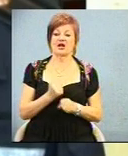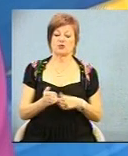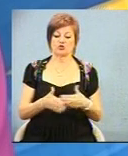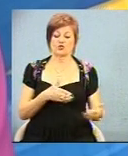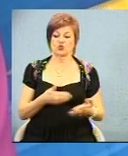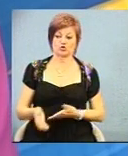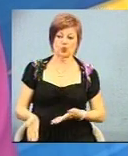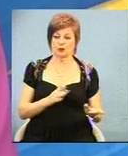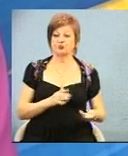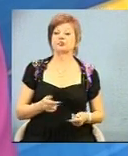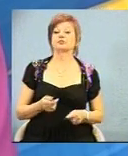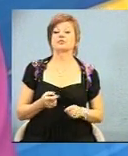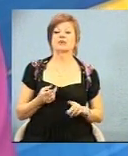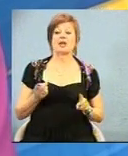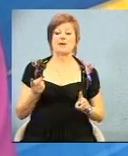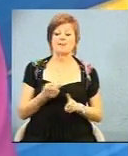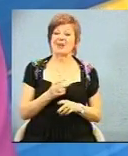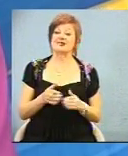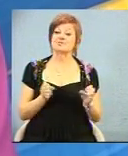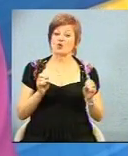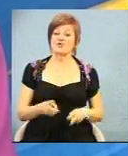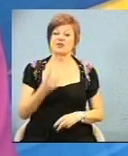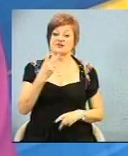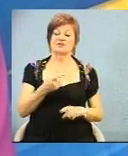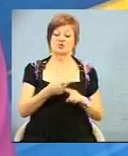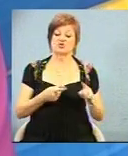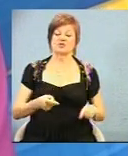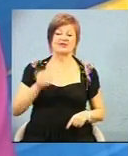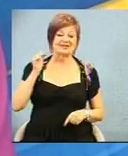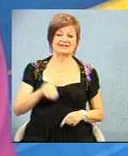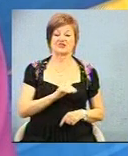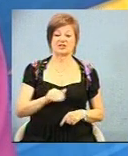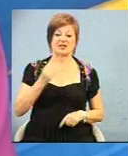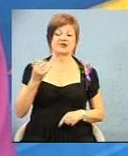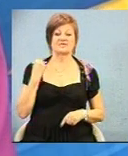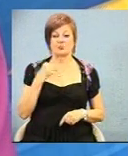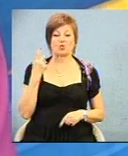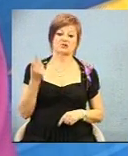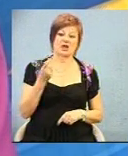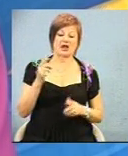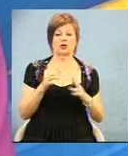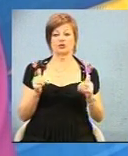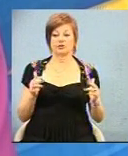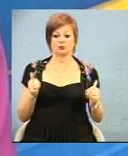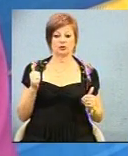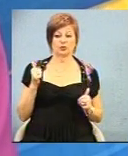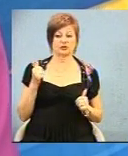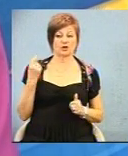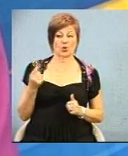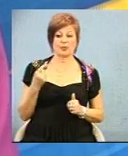вручну. Вибір професії. Понад 2,5 тисячі дітей із Запорізької, Харківської та Дніпропетровської